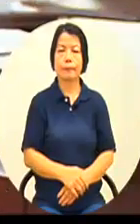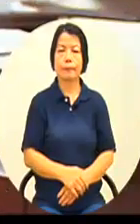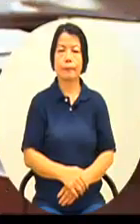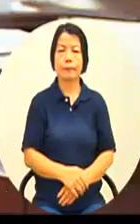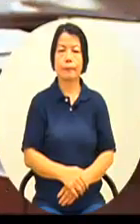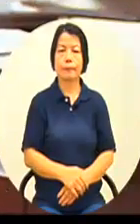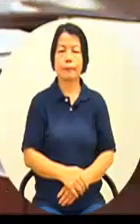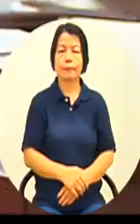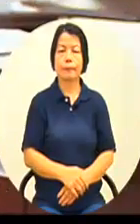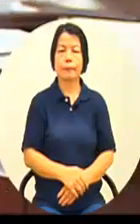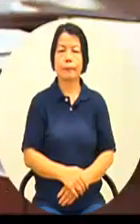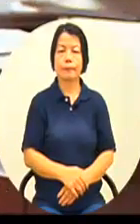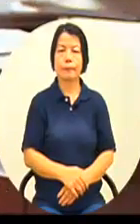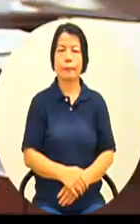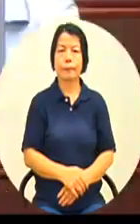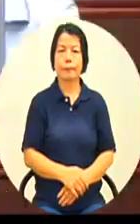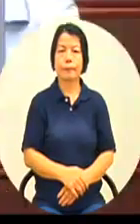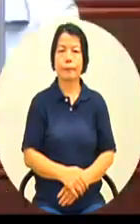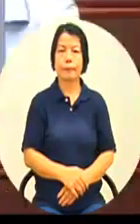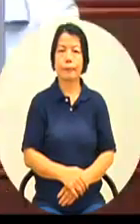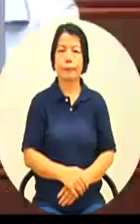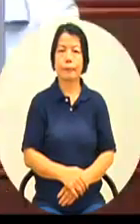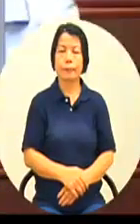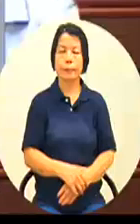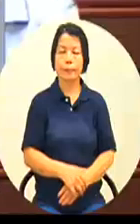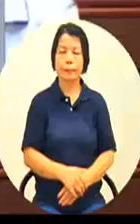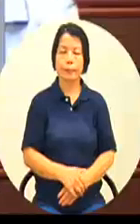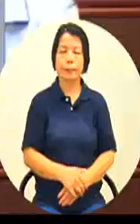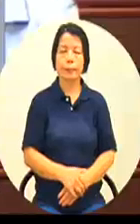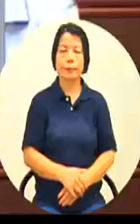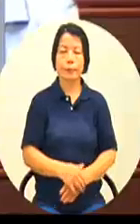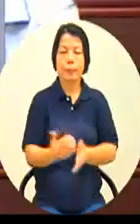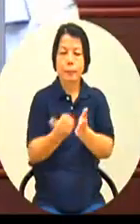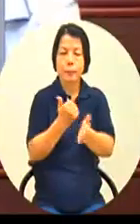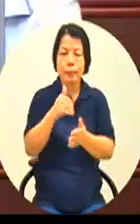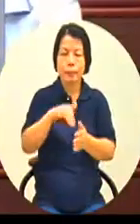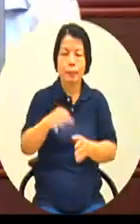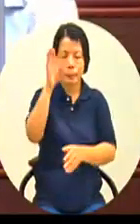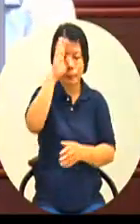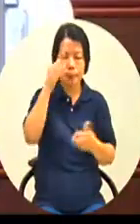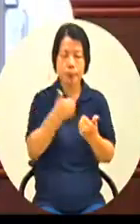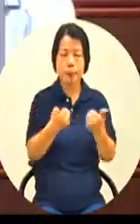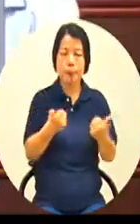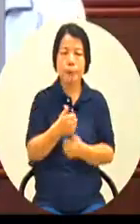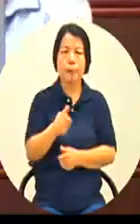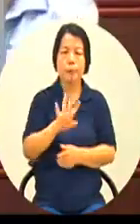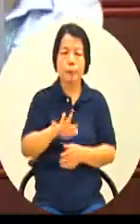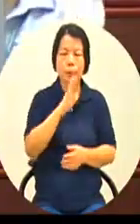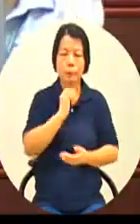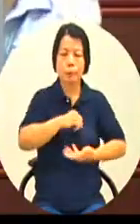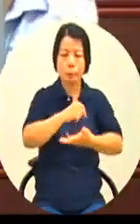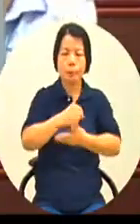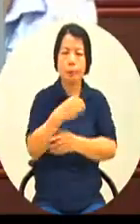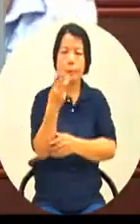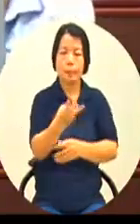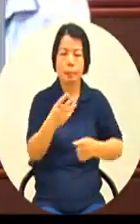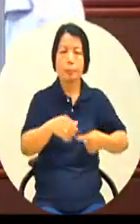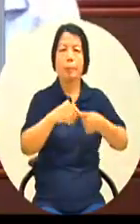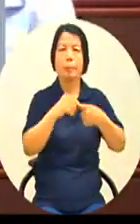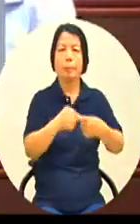来，交通局陈局长，请答复。 好，谢谢主席，谢谢苏议员的关心哈。刚才苏议员所提到有大概三件事情了哈，有